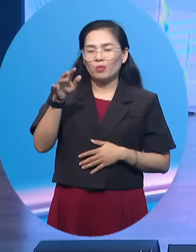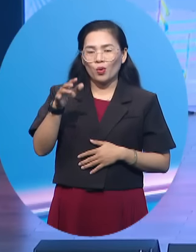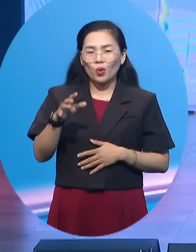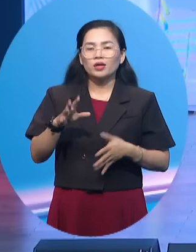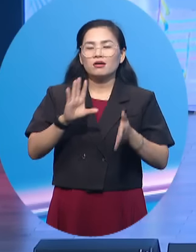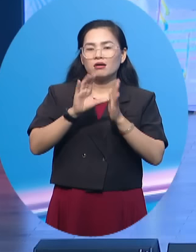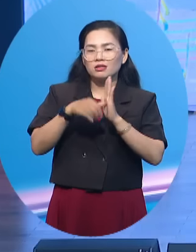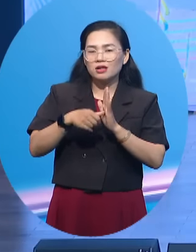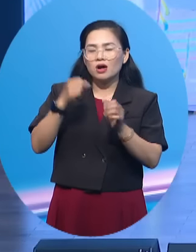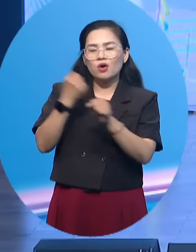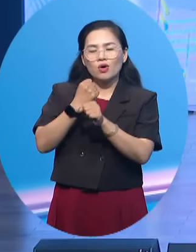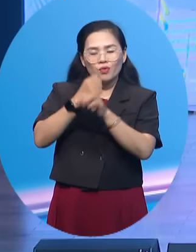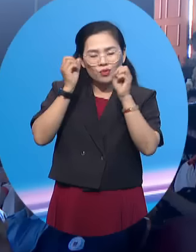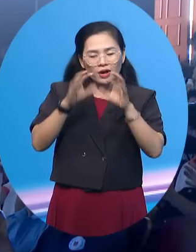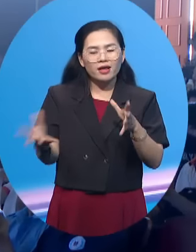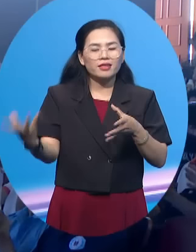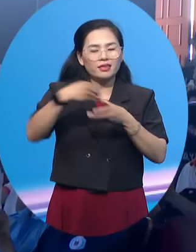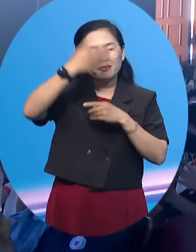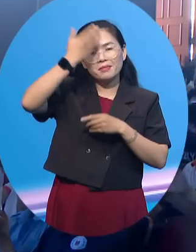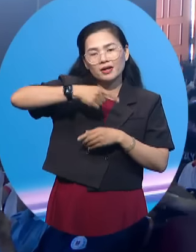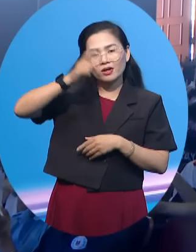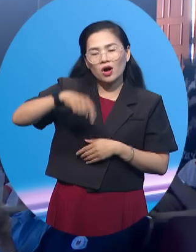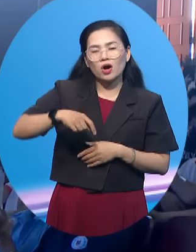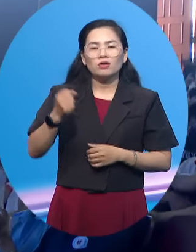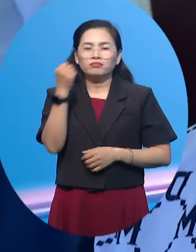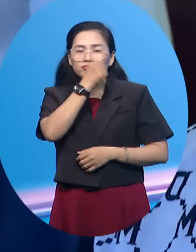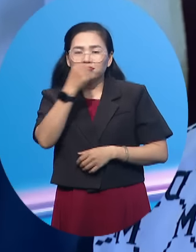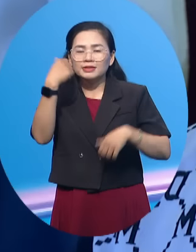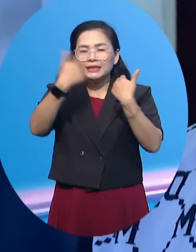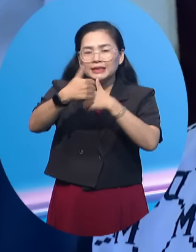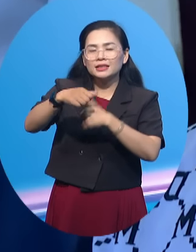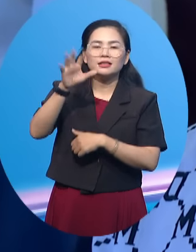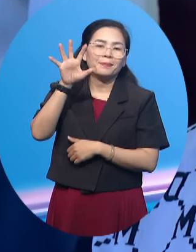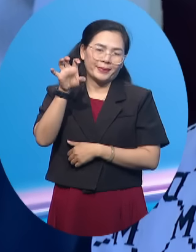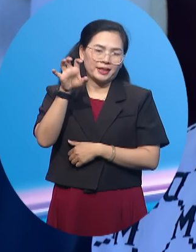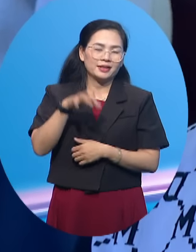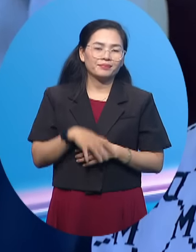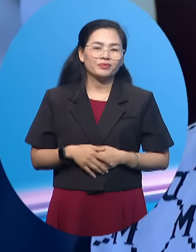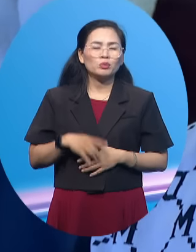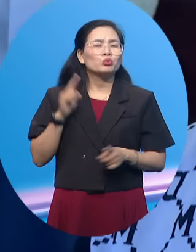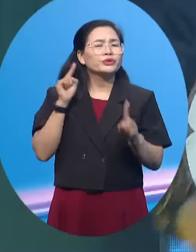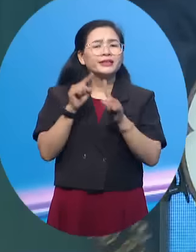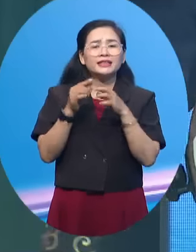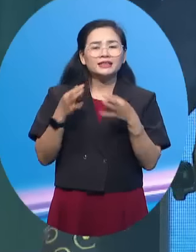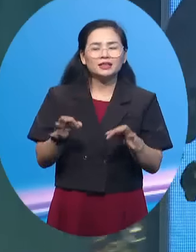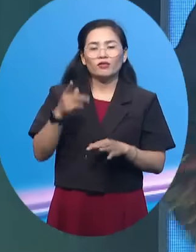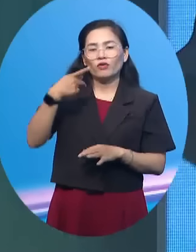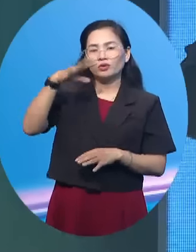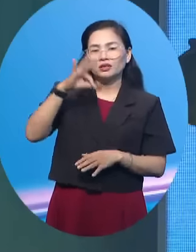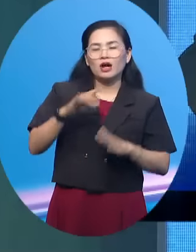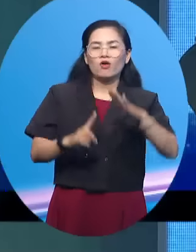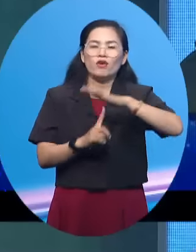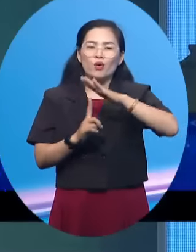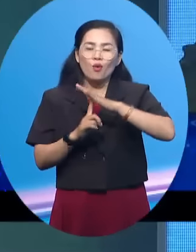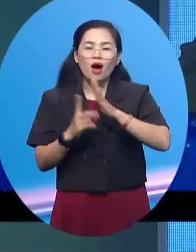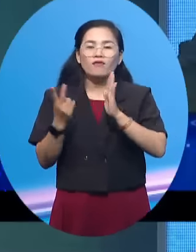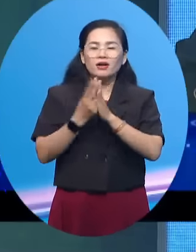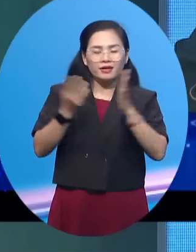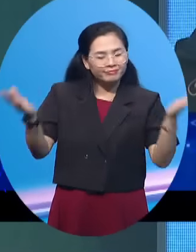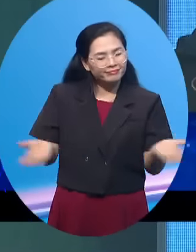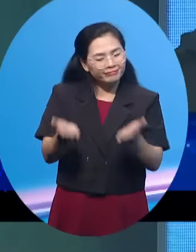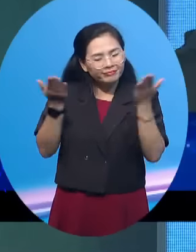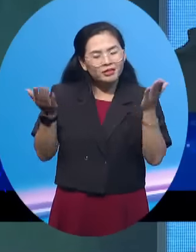dục nghề trên địa bàn thành phố với hơn 50 tiết mục dự thi. Chương trình nhằm thúc đẩy và nâng cao chất lượng phong trào văn hóa văn nghệ trong các cơ